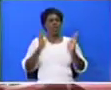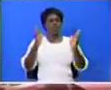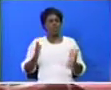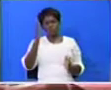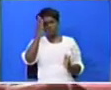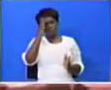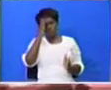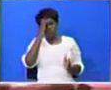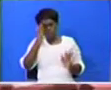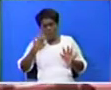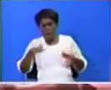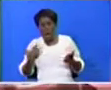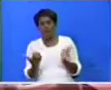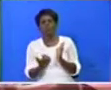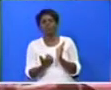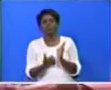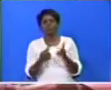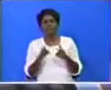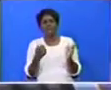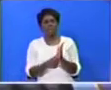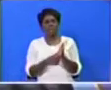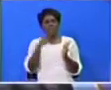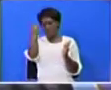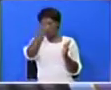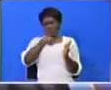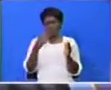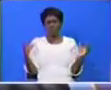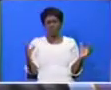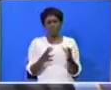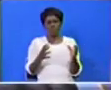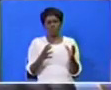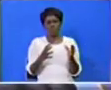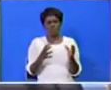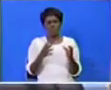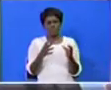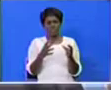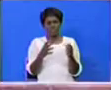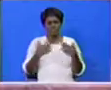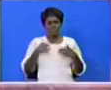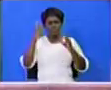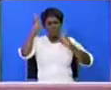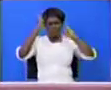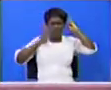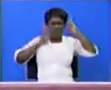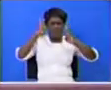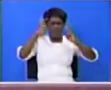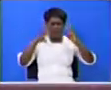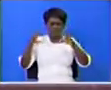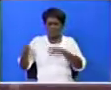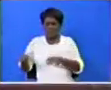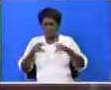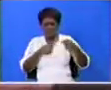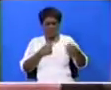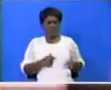anayefahamu hasa chanzo cha mateso hayo, nyuso za wakazi hao zinatoa picha ya watu walio na wasiwasi na masumbuko nyoyoni.